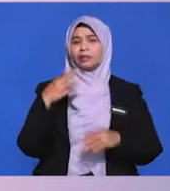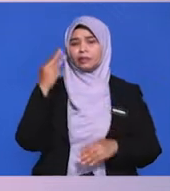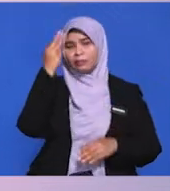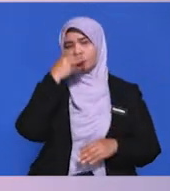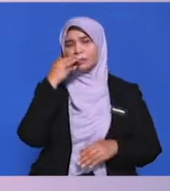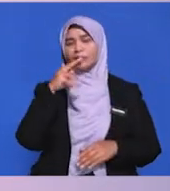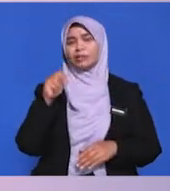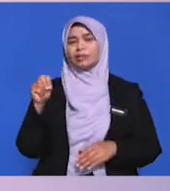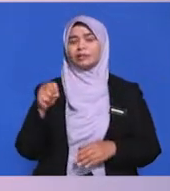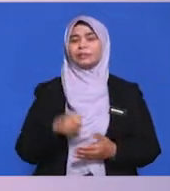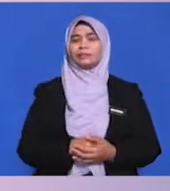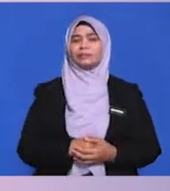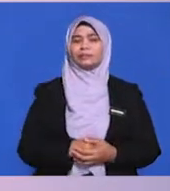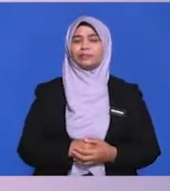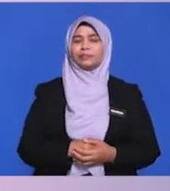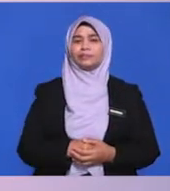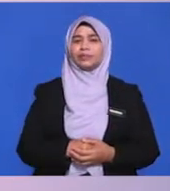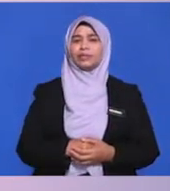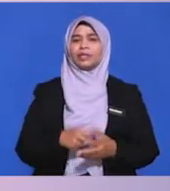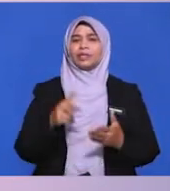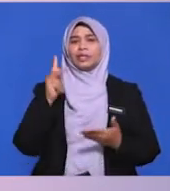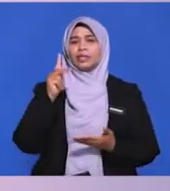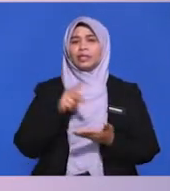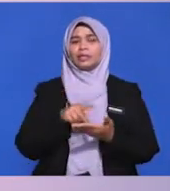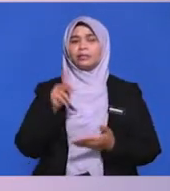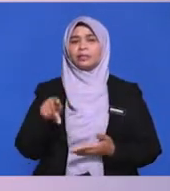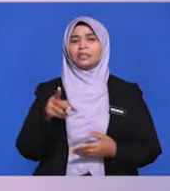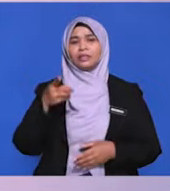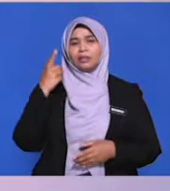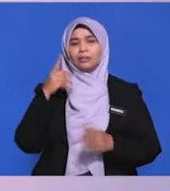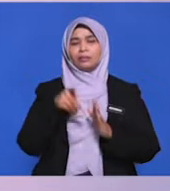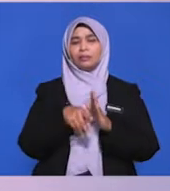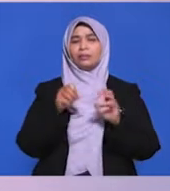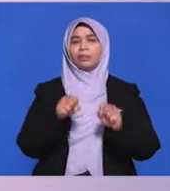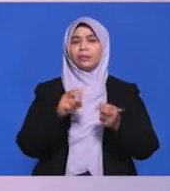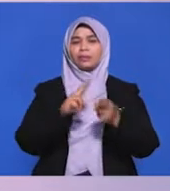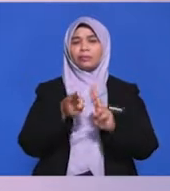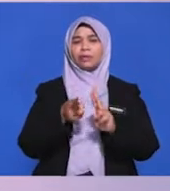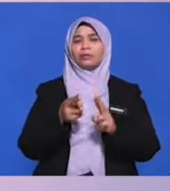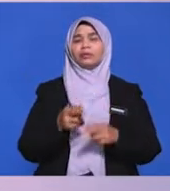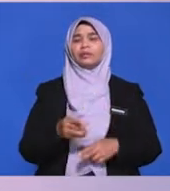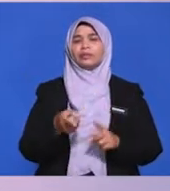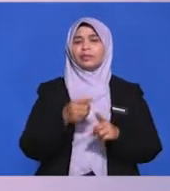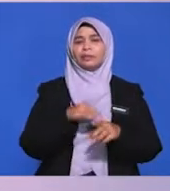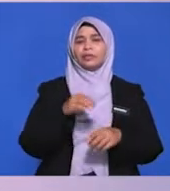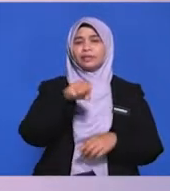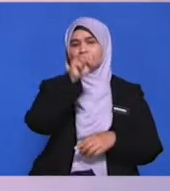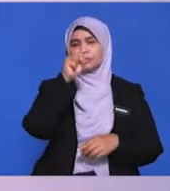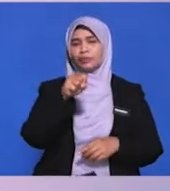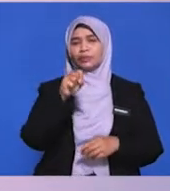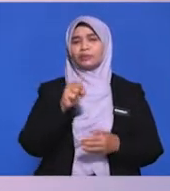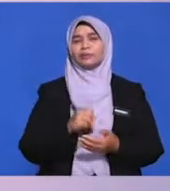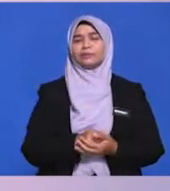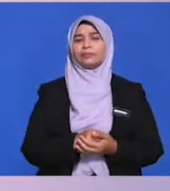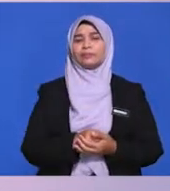permukaan kenal pasti dahulu pembeli ubah yang zat kan daripada soalnya